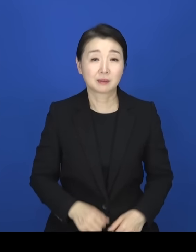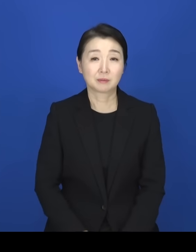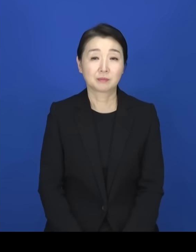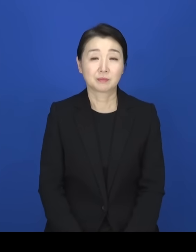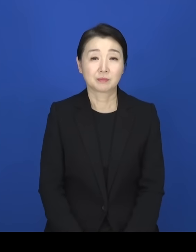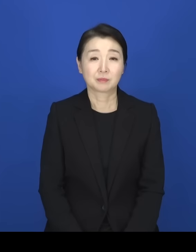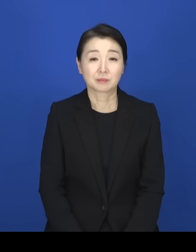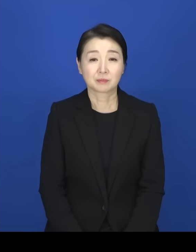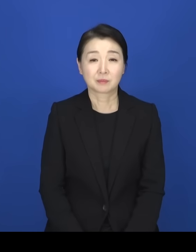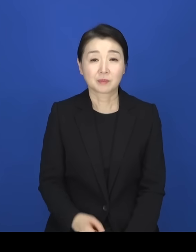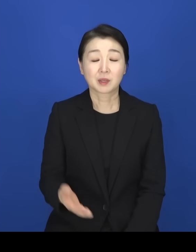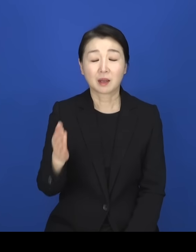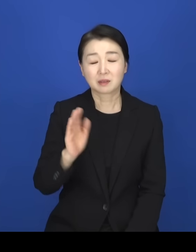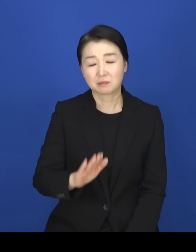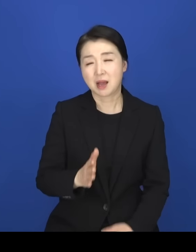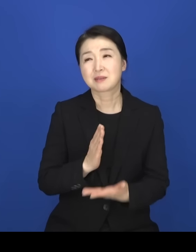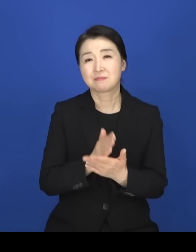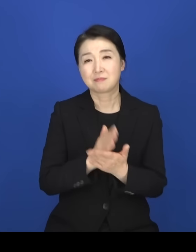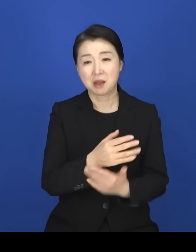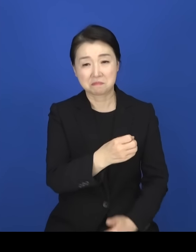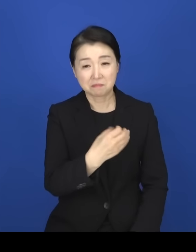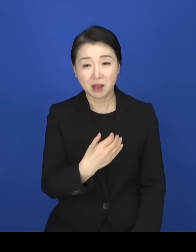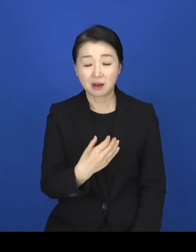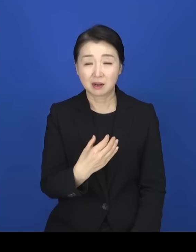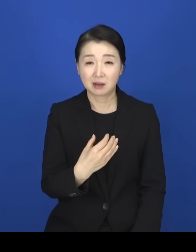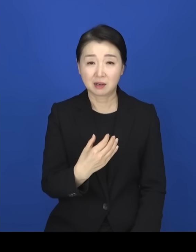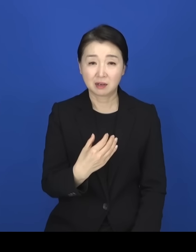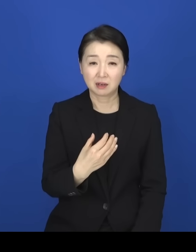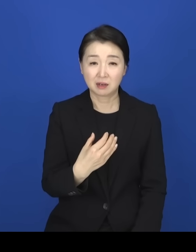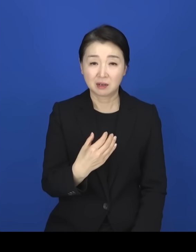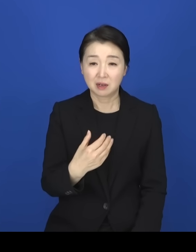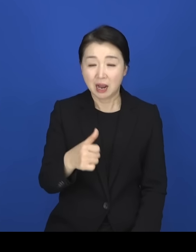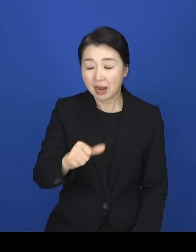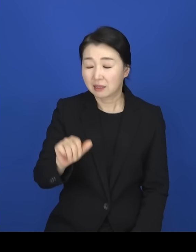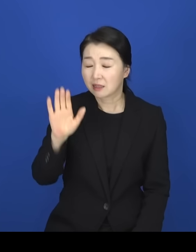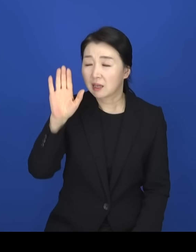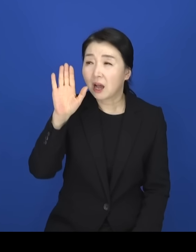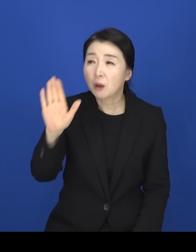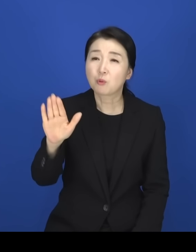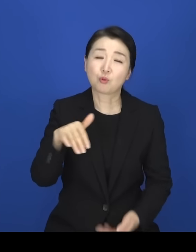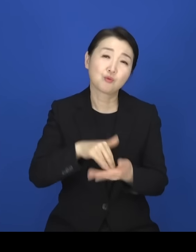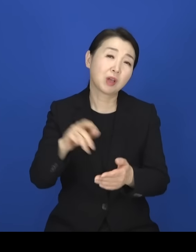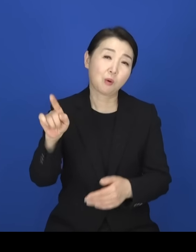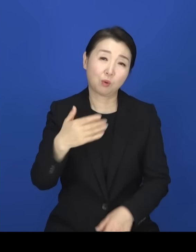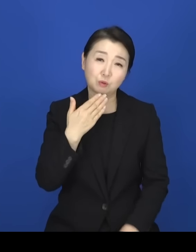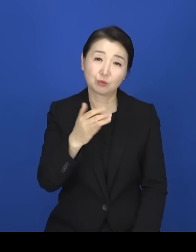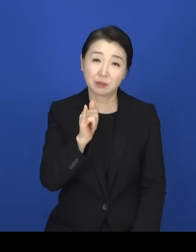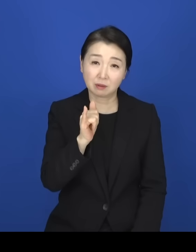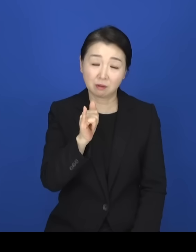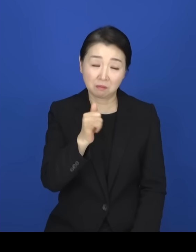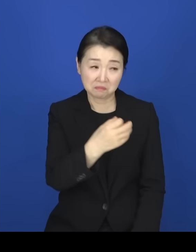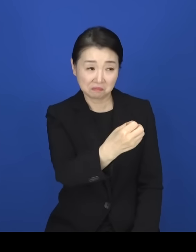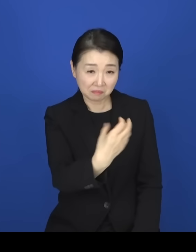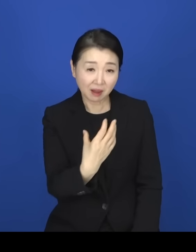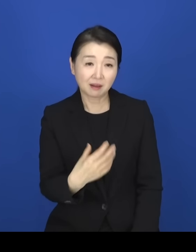필요하지만 그래도 안 했으면 좋겠어. 길이가 언젠간 후회할 수 있을 것 같아라는 얘기를